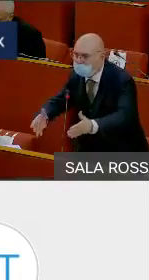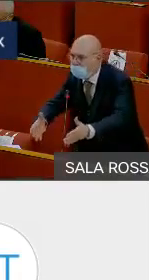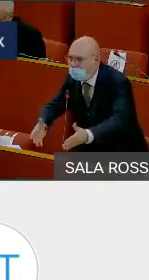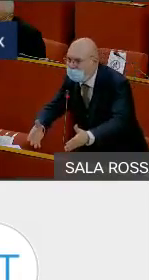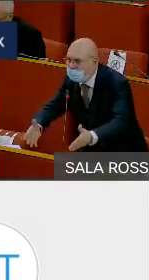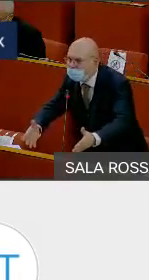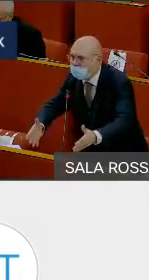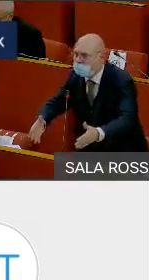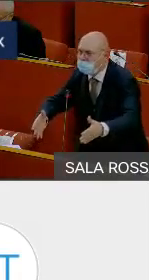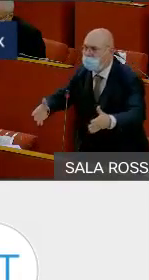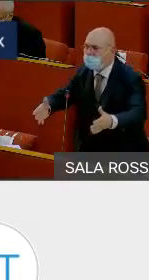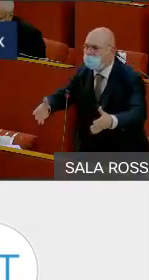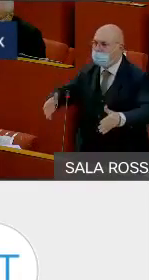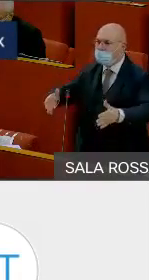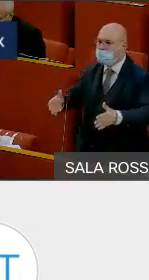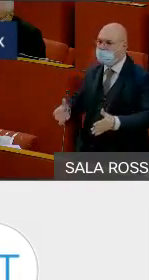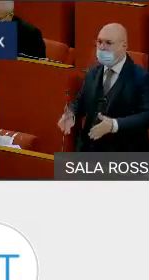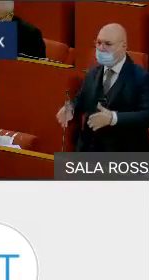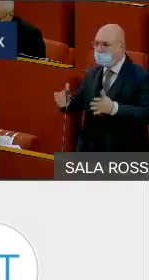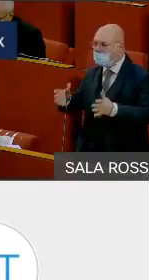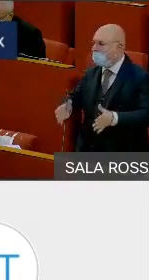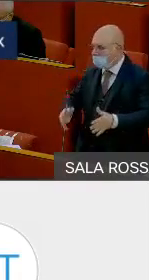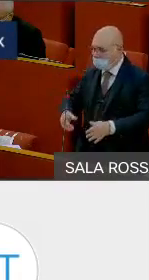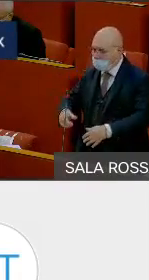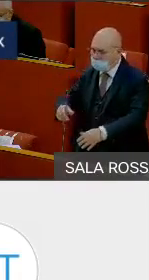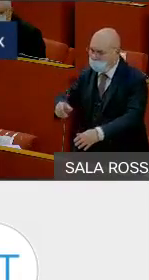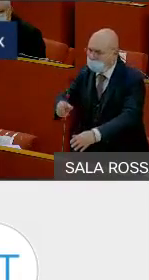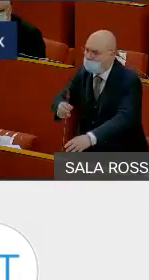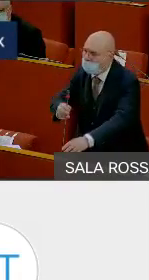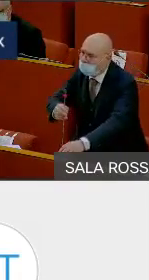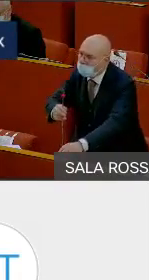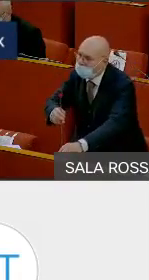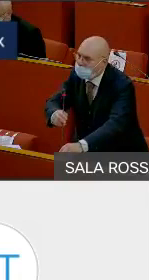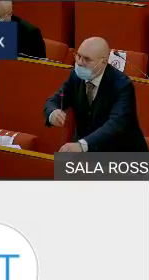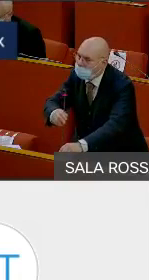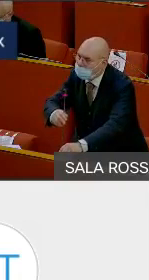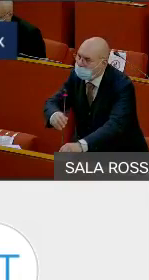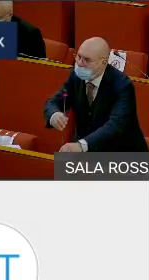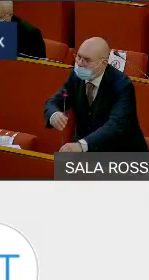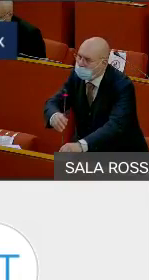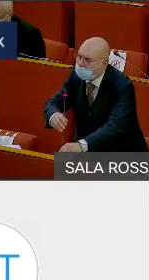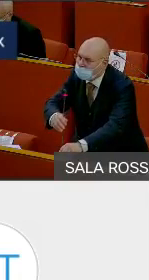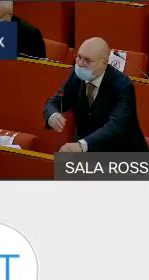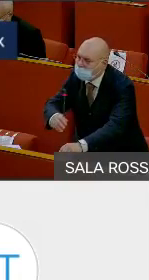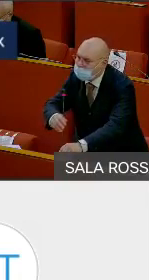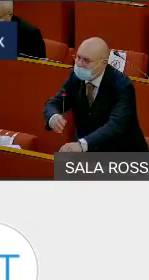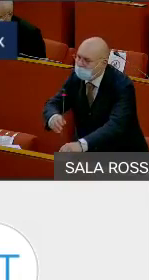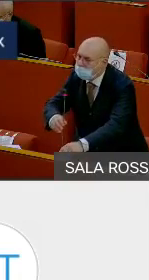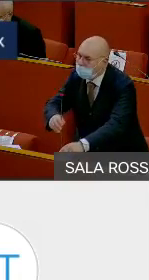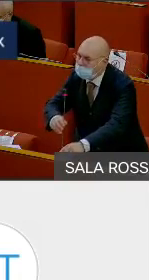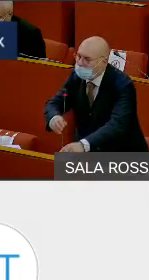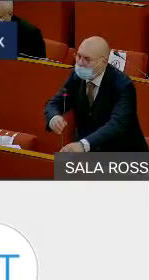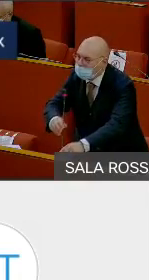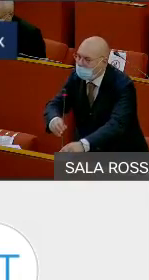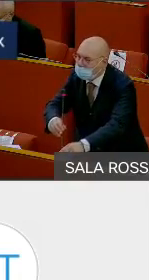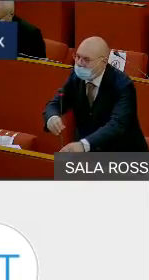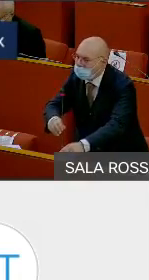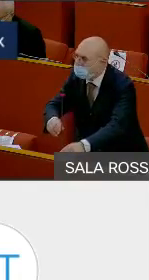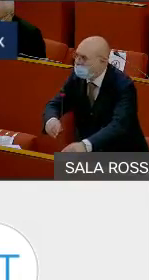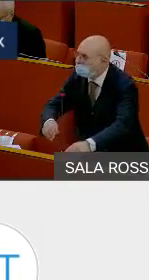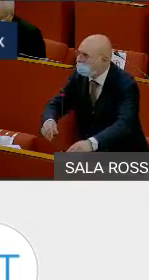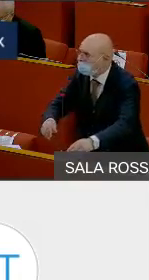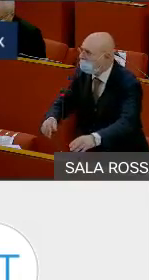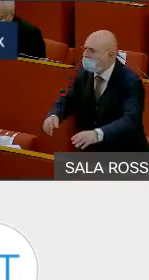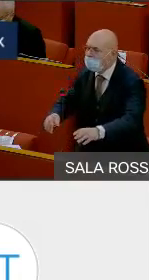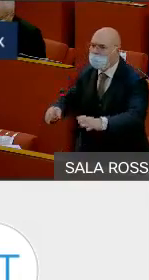perché è di quest'anno del gennaio di quest'anno è il l'insieme delle strategie regionali per